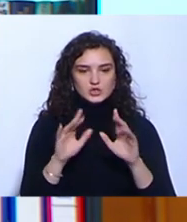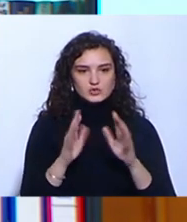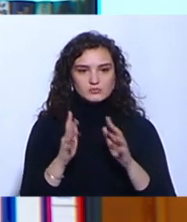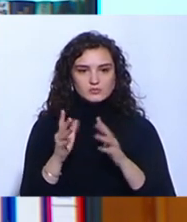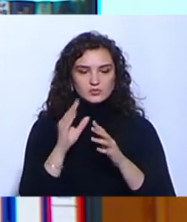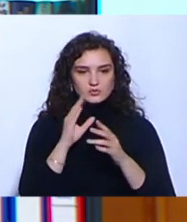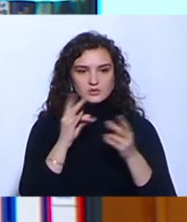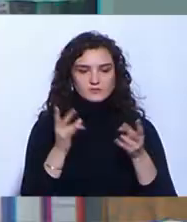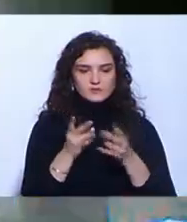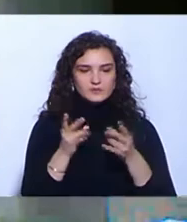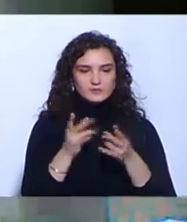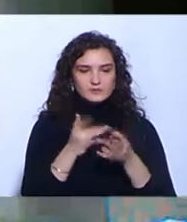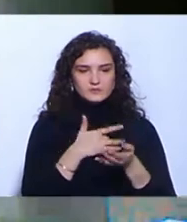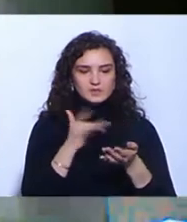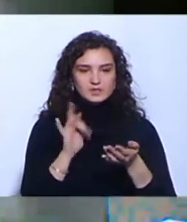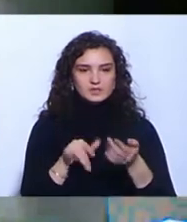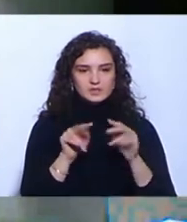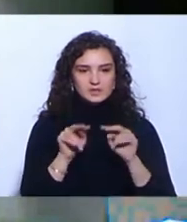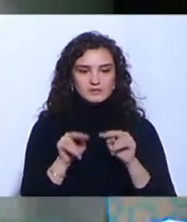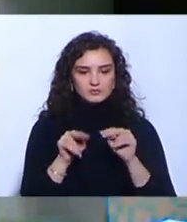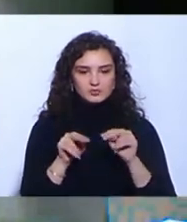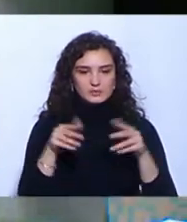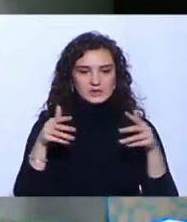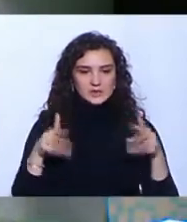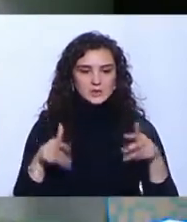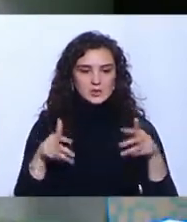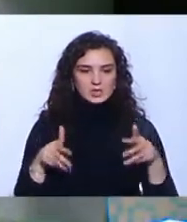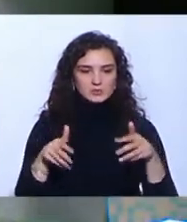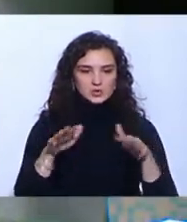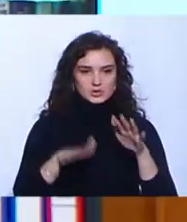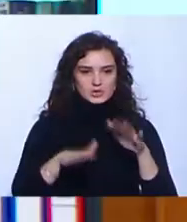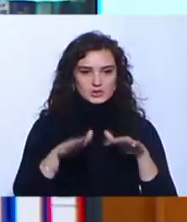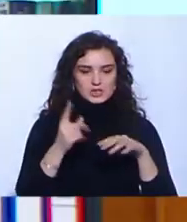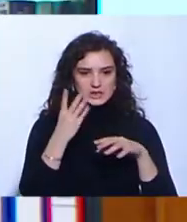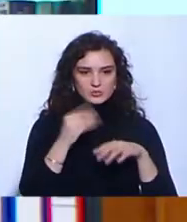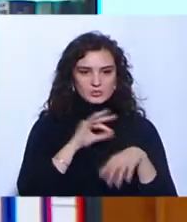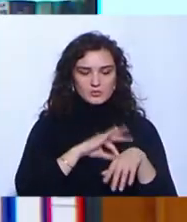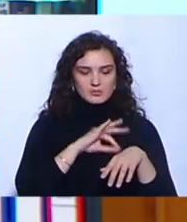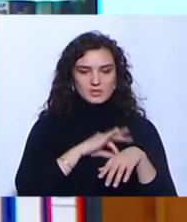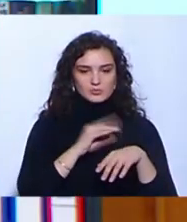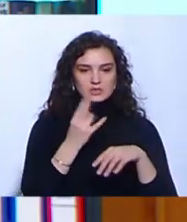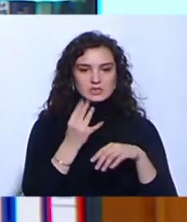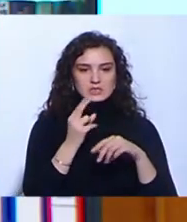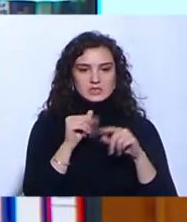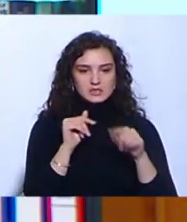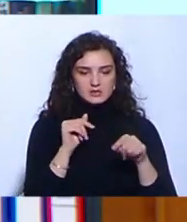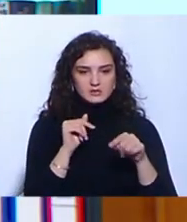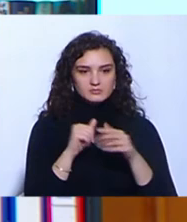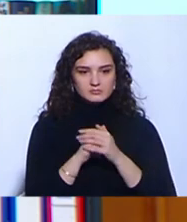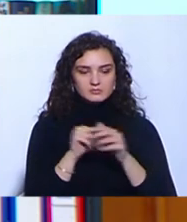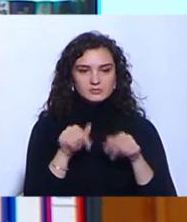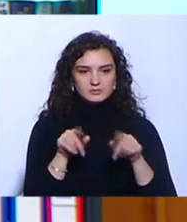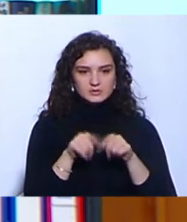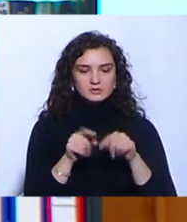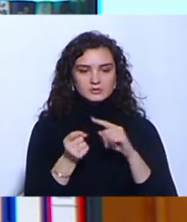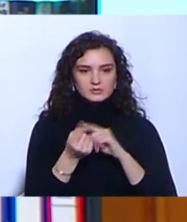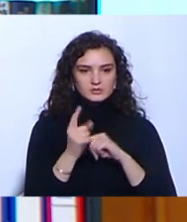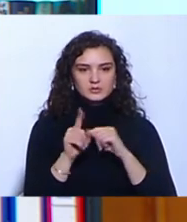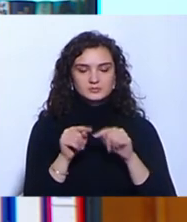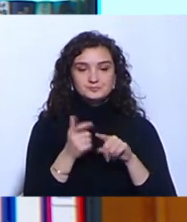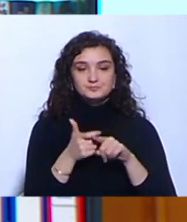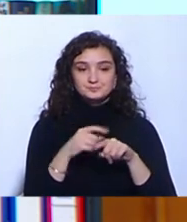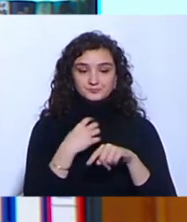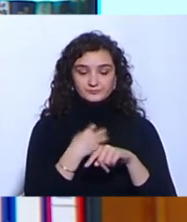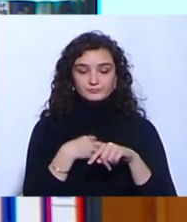როდესაც გვჭირდება კასრად გავაკონტროლოთ კილოგრამ წონაზე დღიურად მოხმარებული ცილის რაოდენობა. აქაც აღმოჩნდა, რომ